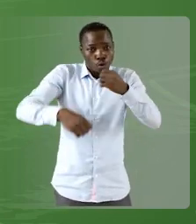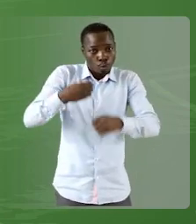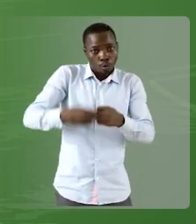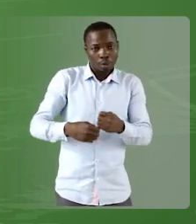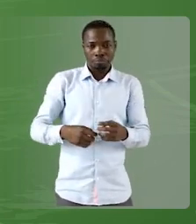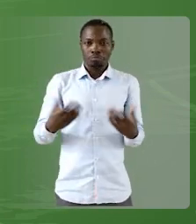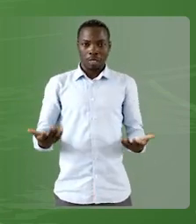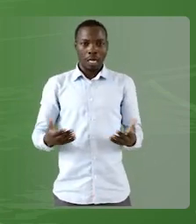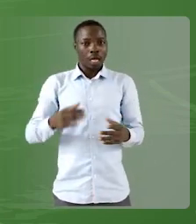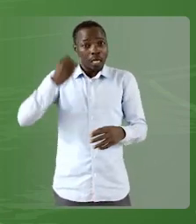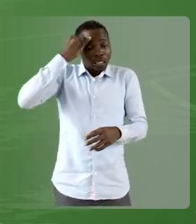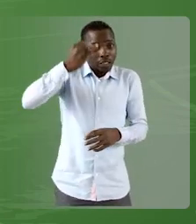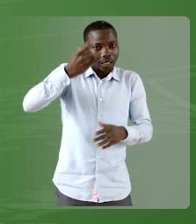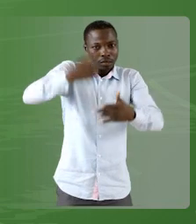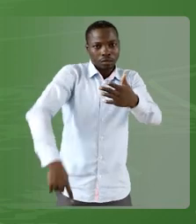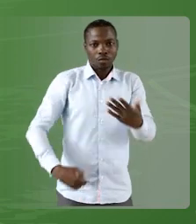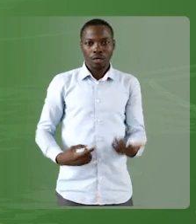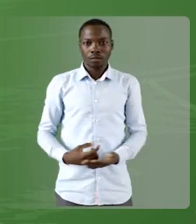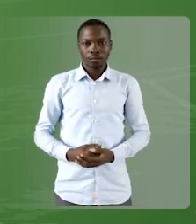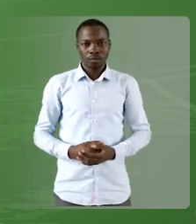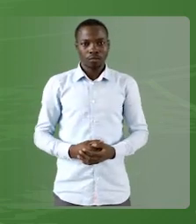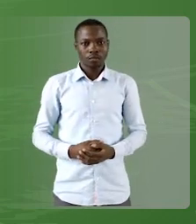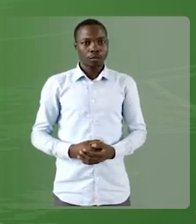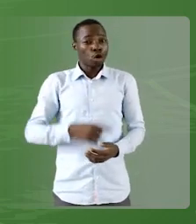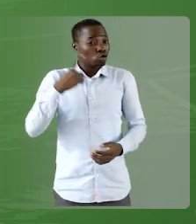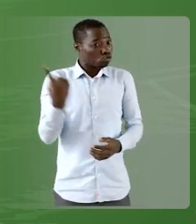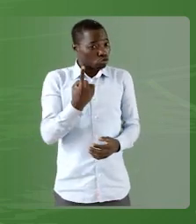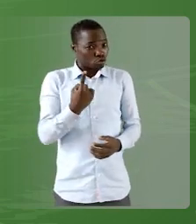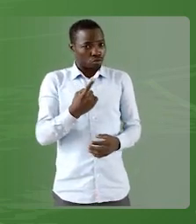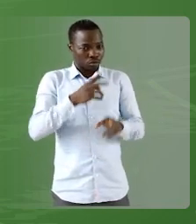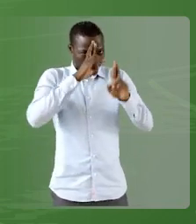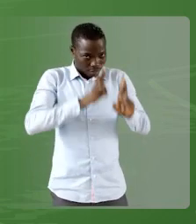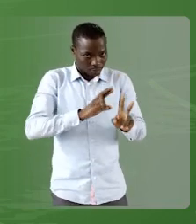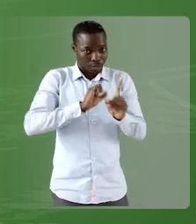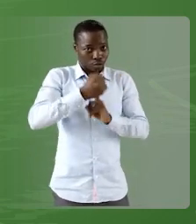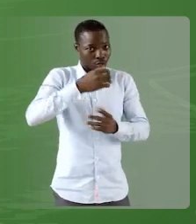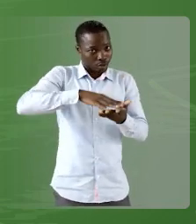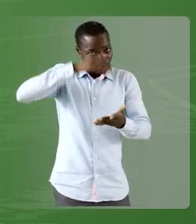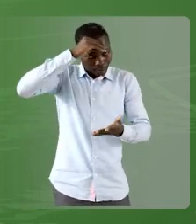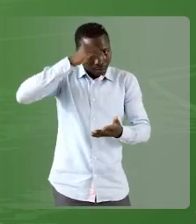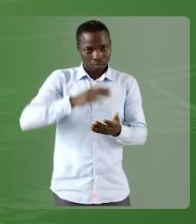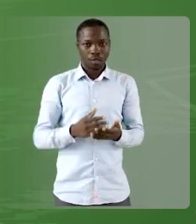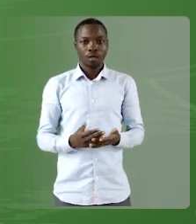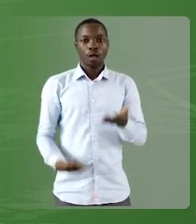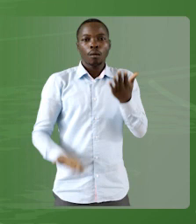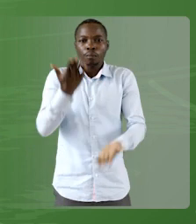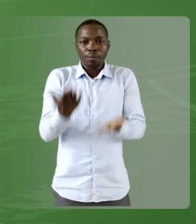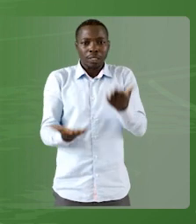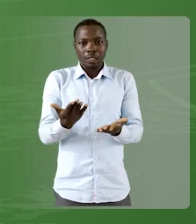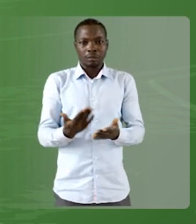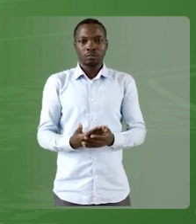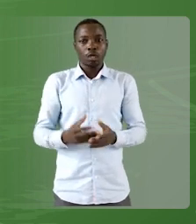Alors, les hypothèses sont les suivantes, toujours en s'appuyant sur la situation. Peut-être que les sols